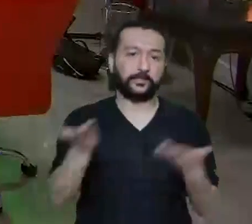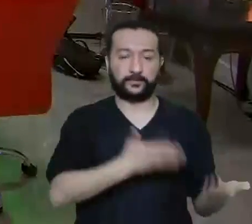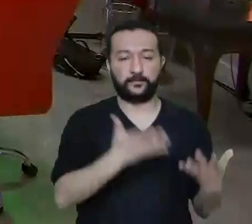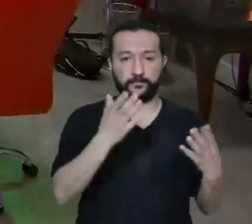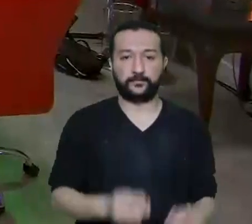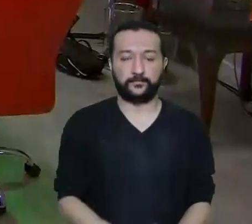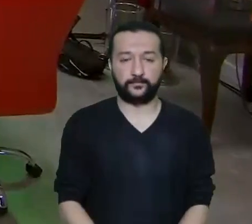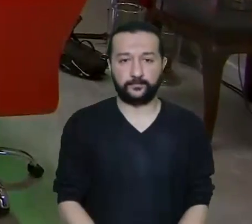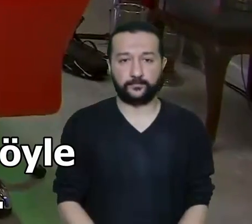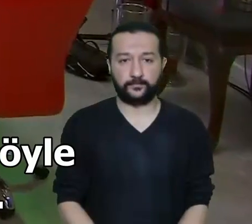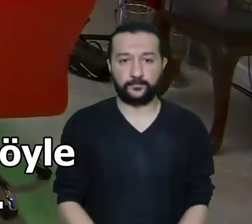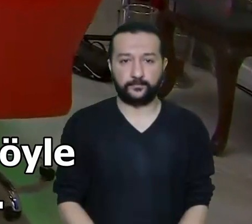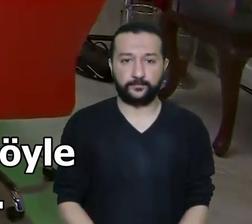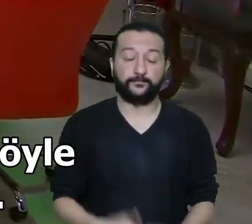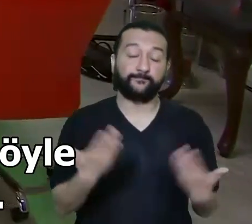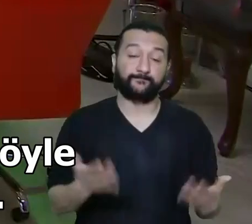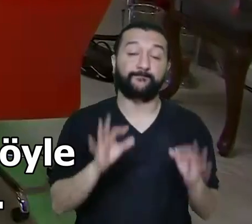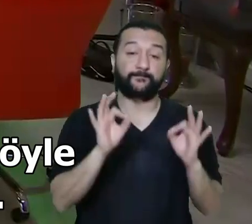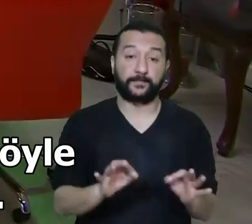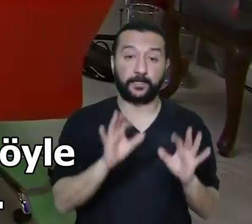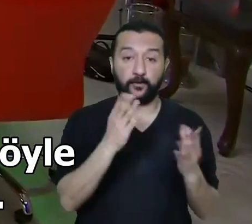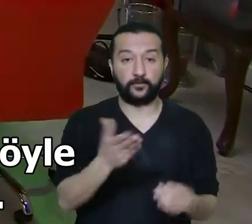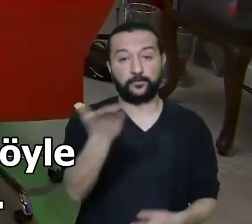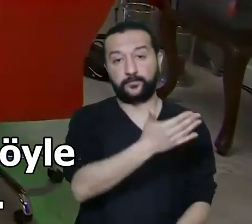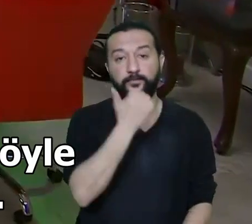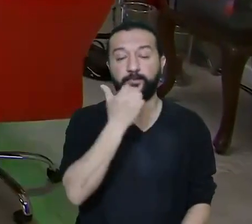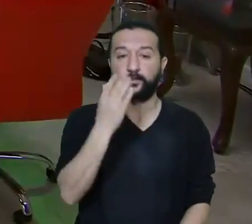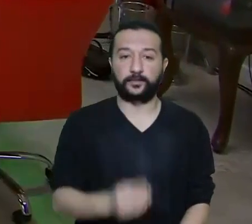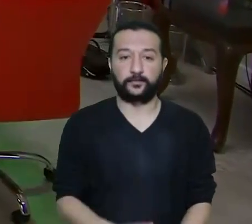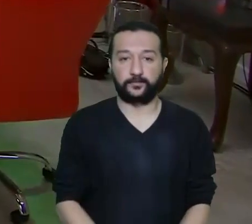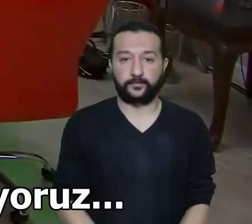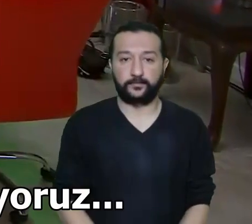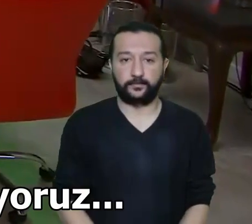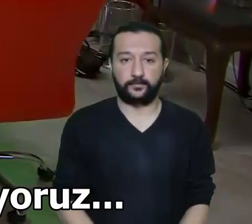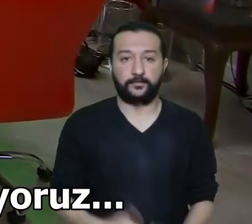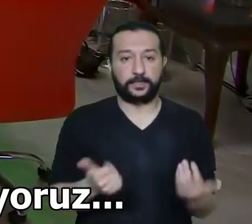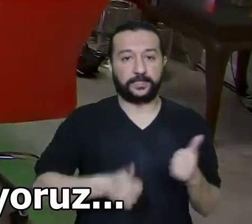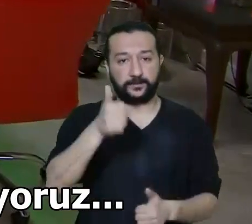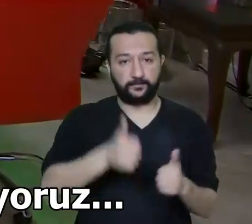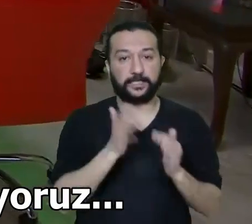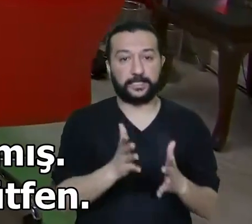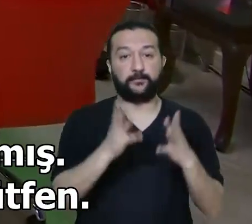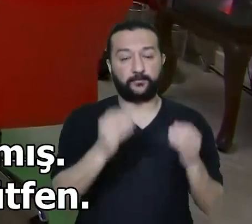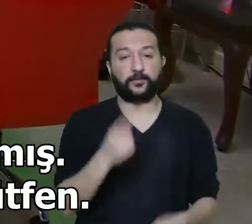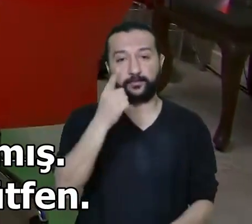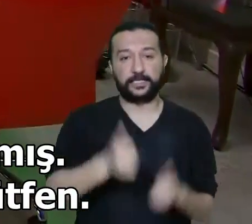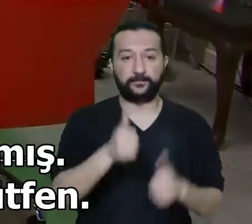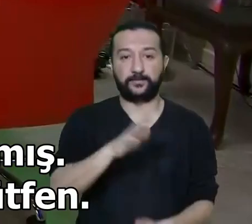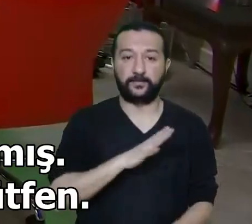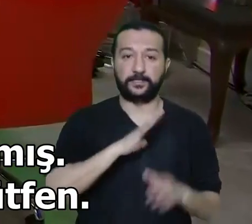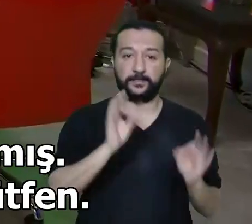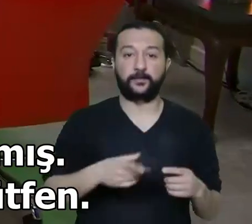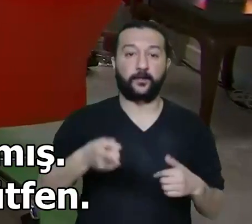ya. Her neyse, madem öyle sizi şöyle alalım efendim. Yarışmaya devam ediyoruz. Bir yarışmacımız daha